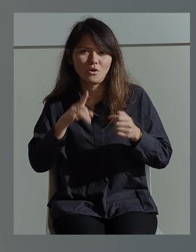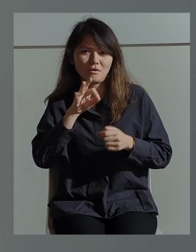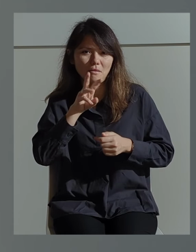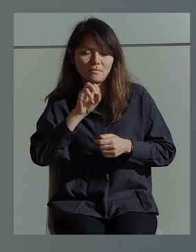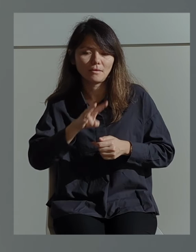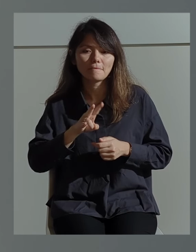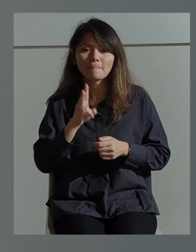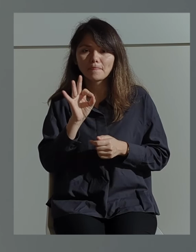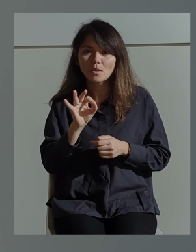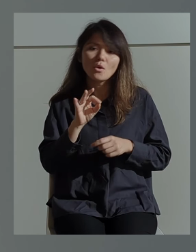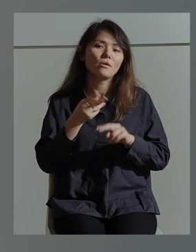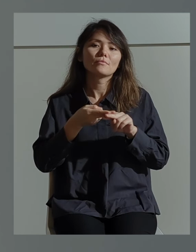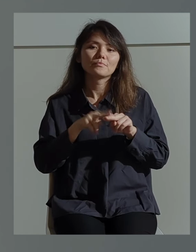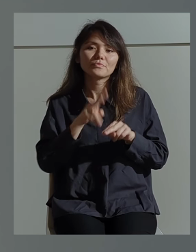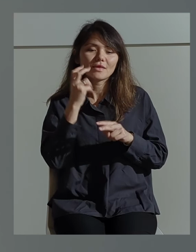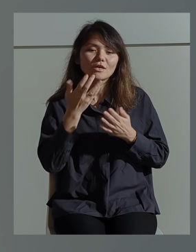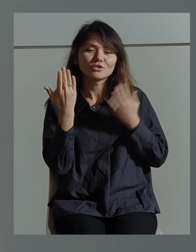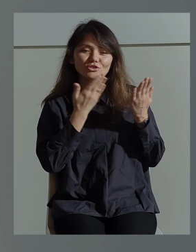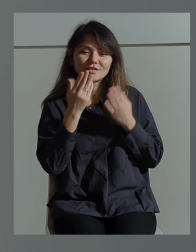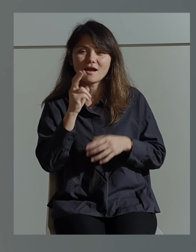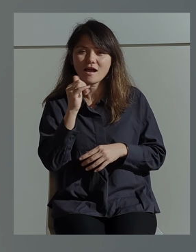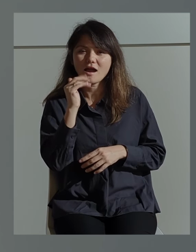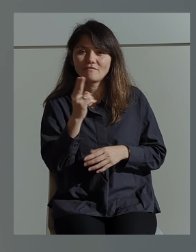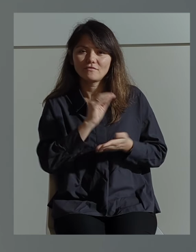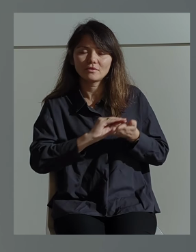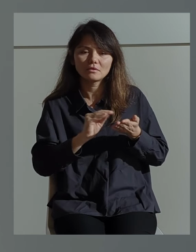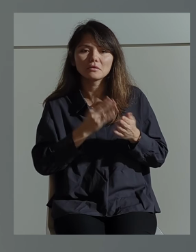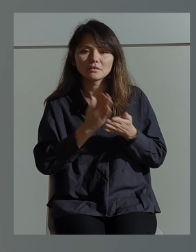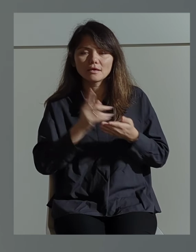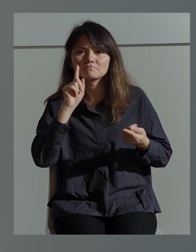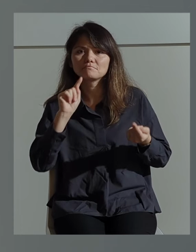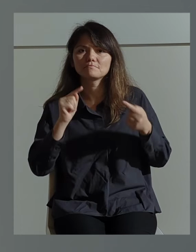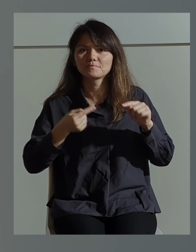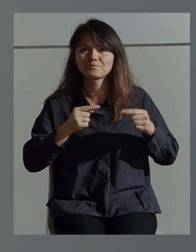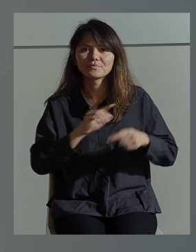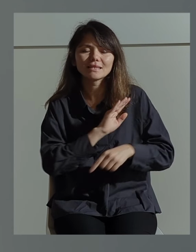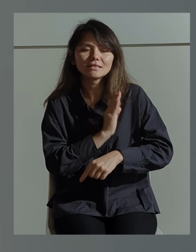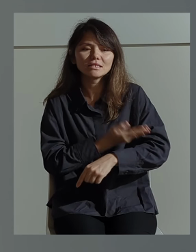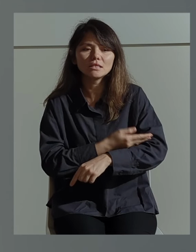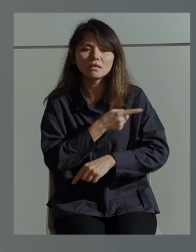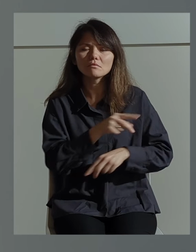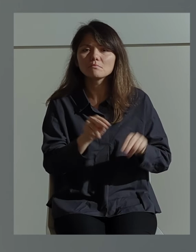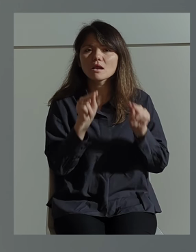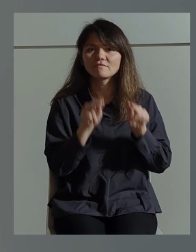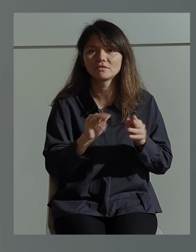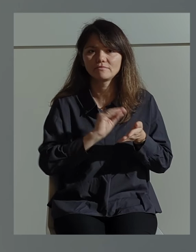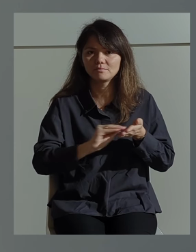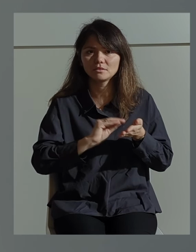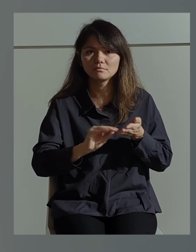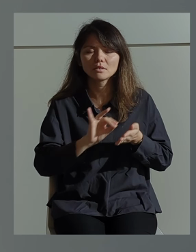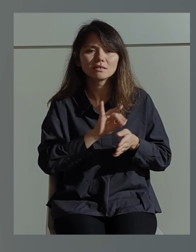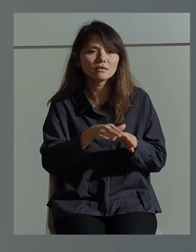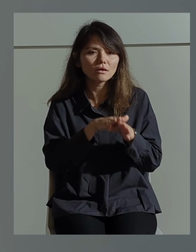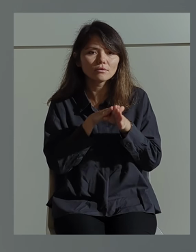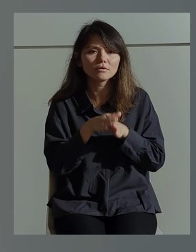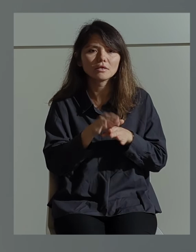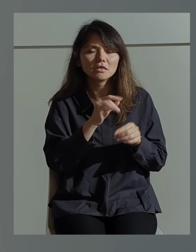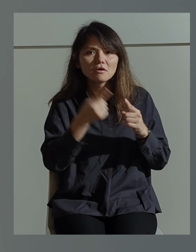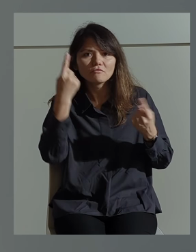Рон приет читателя в творчестве Кафки это вот эта парадоксальная сила правдивости его письма при абсолютной